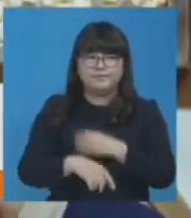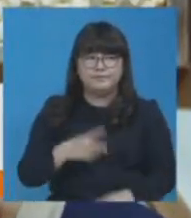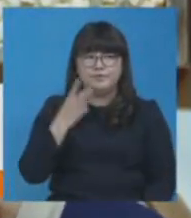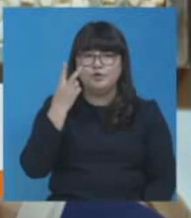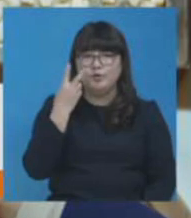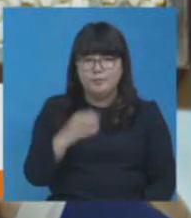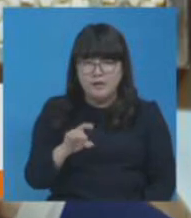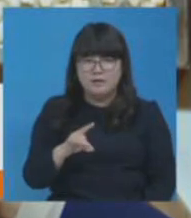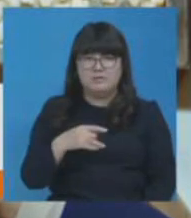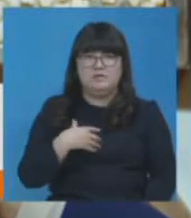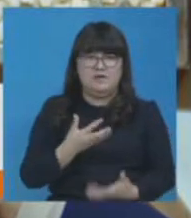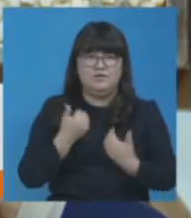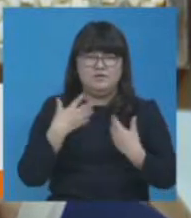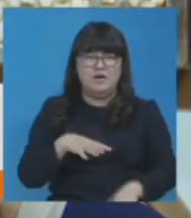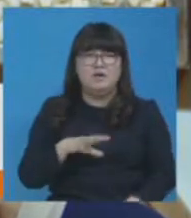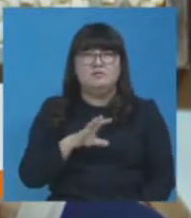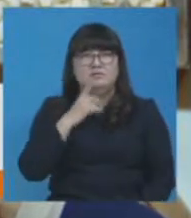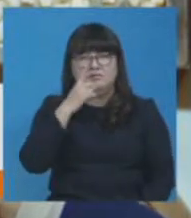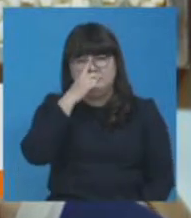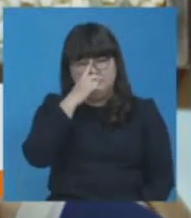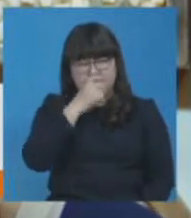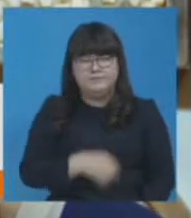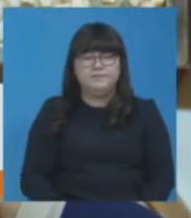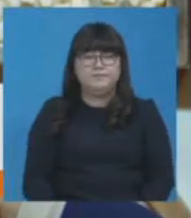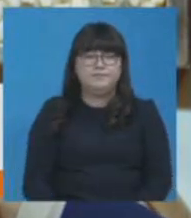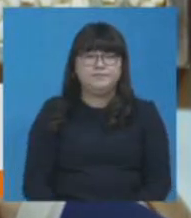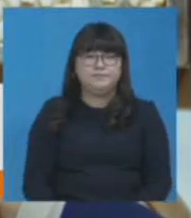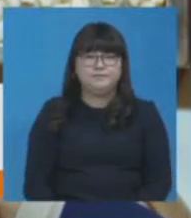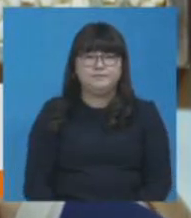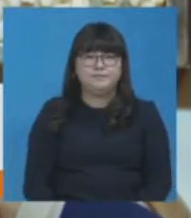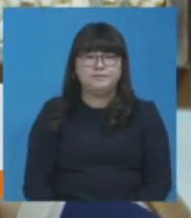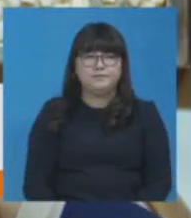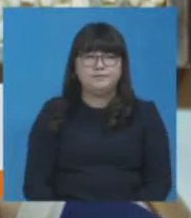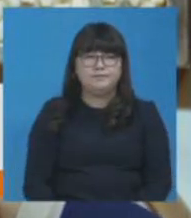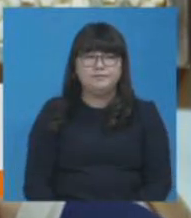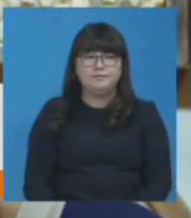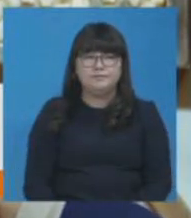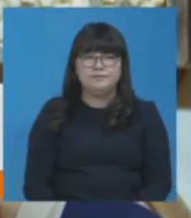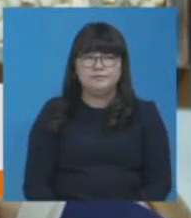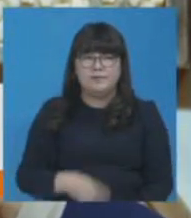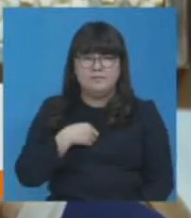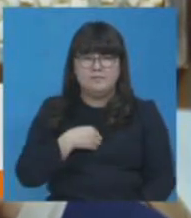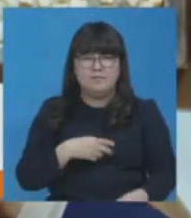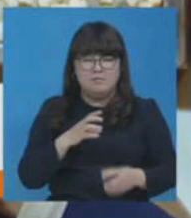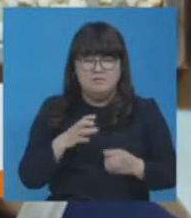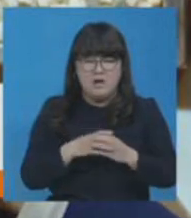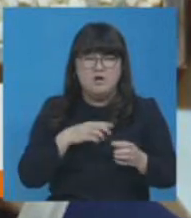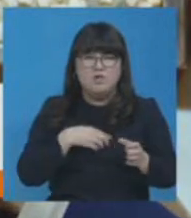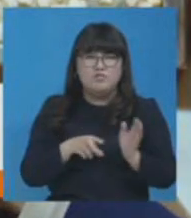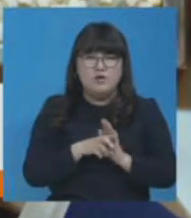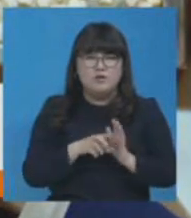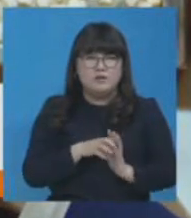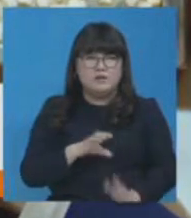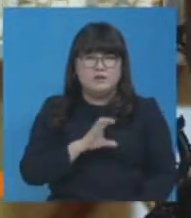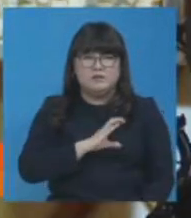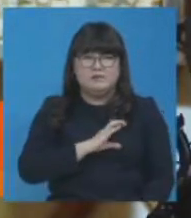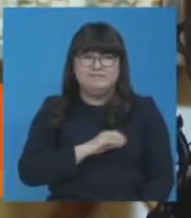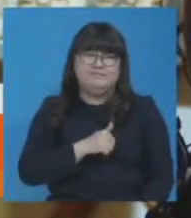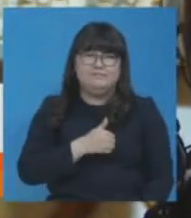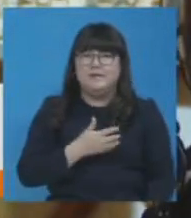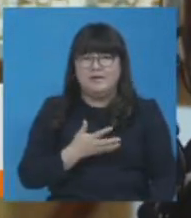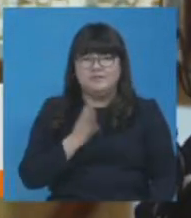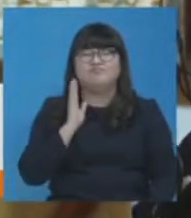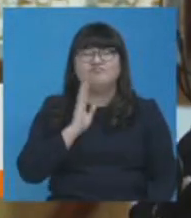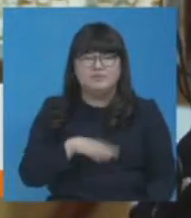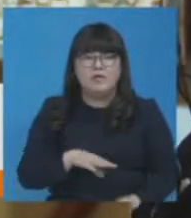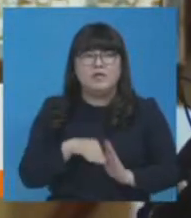шагналыг өгөн. Тэгээд сэтгэл бол яг оноо амир ойрхон амирлаар боломжтой байсан болохоор сэтгэл нэг өндөр бол байгаа. Гэр бүлийн